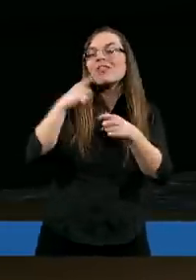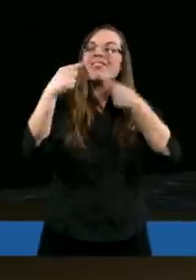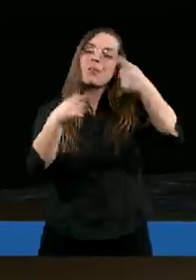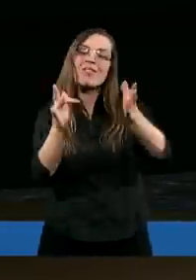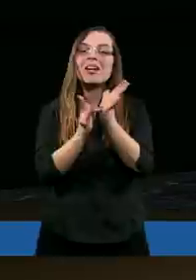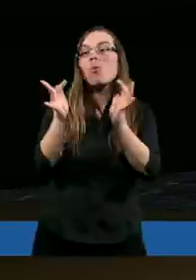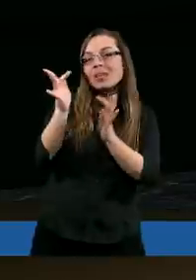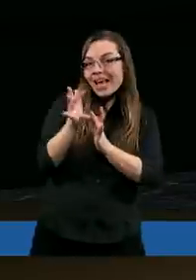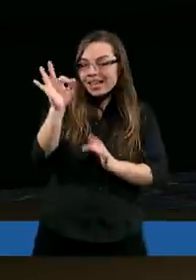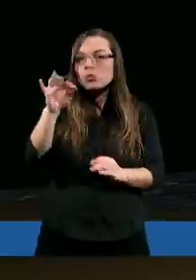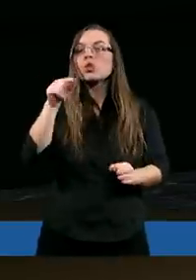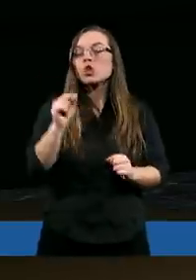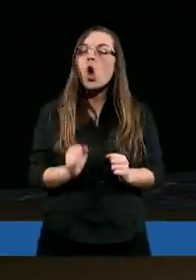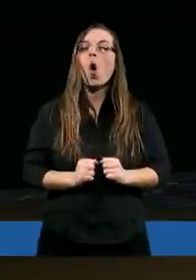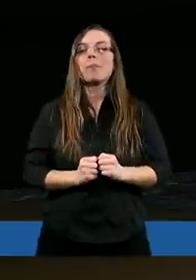Jezus,